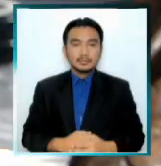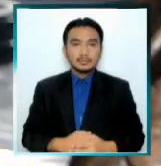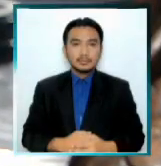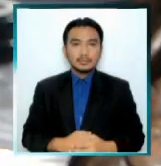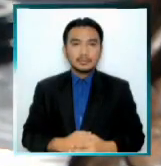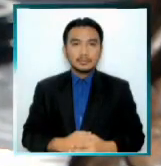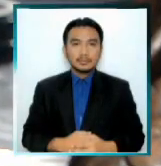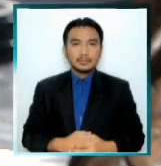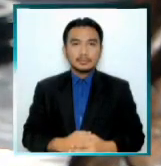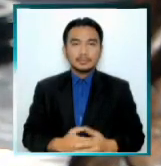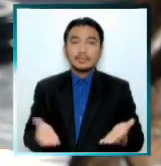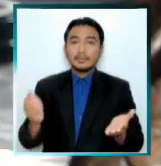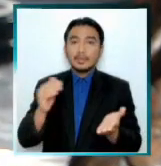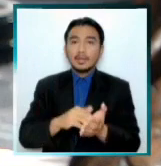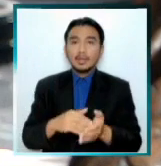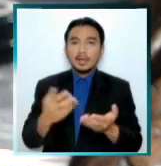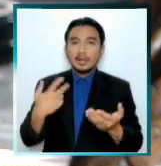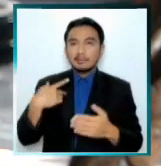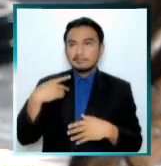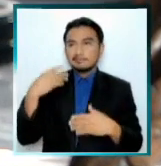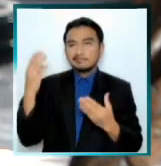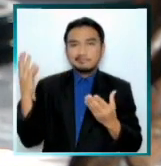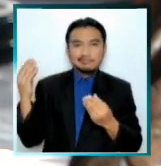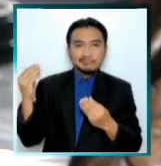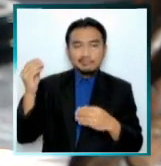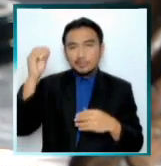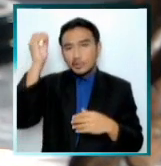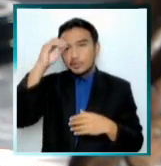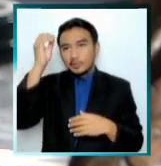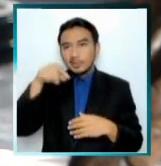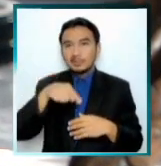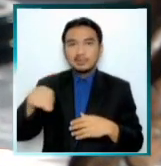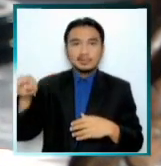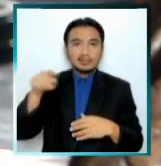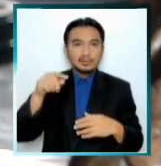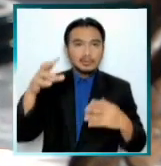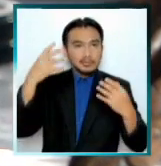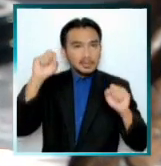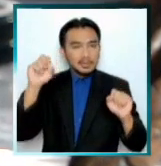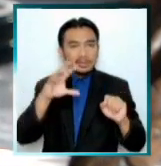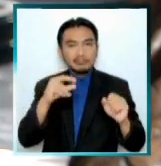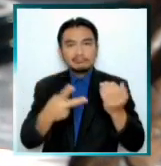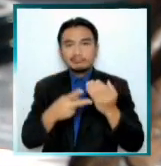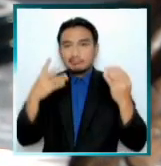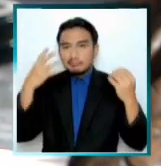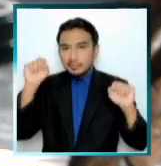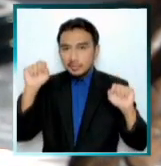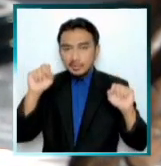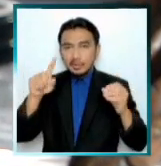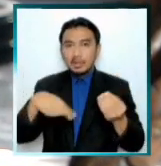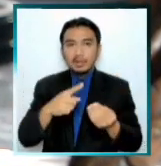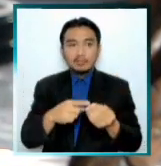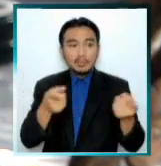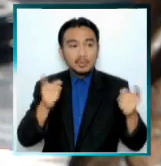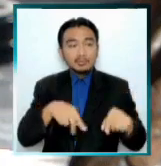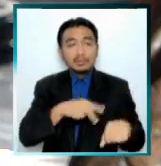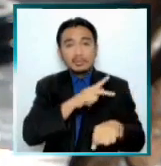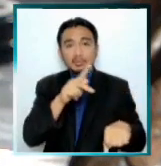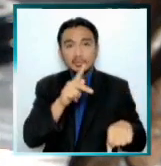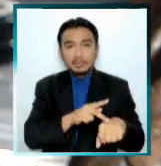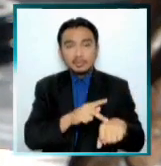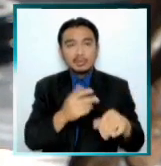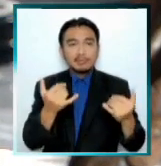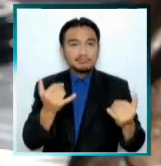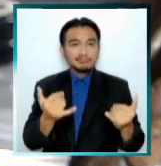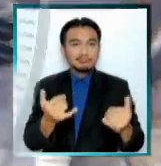Muling tinalakay ng mga presidential at vice presidential aspirant ang may init na isyu ng bansa sa kanilang mga aktibidad ngayong araw.